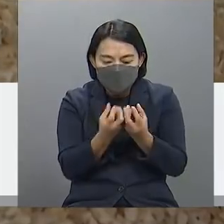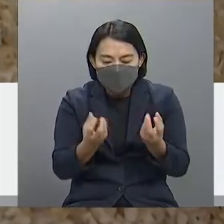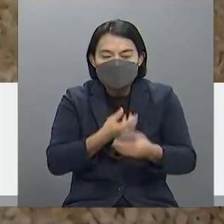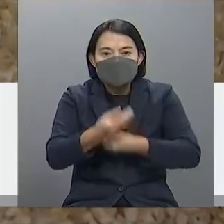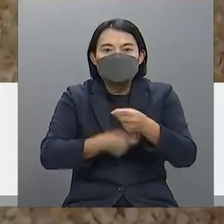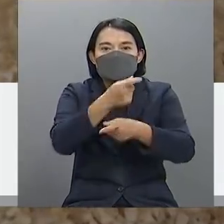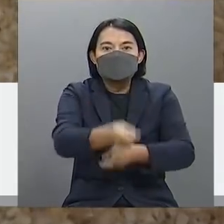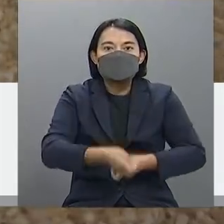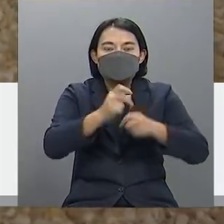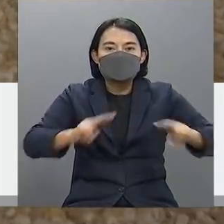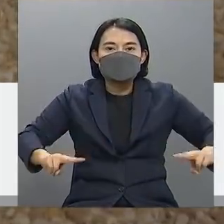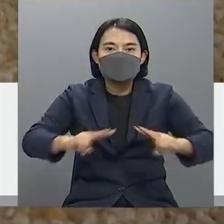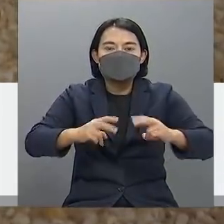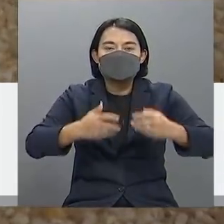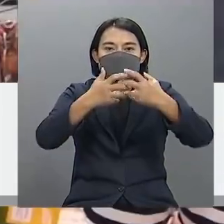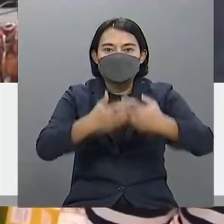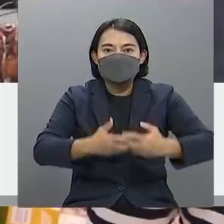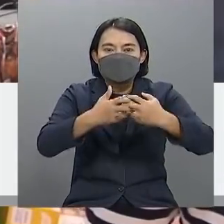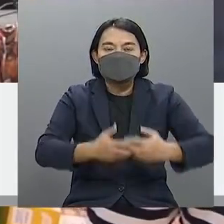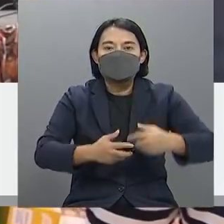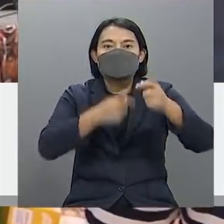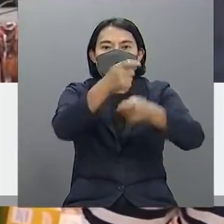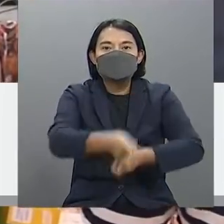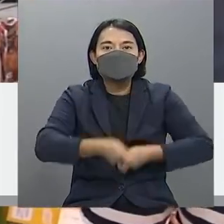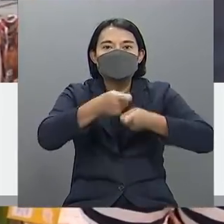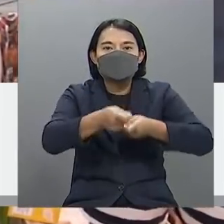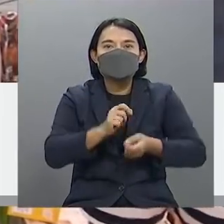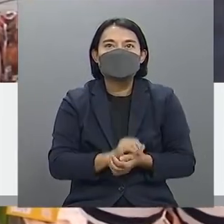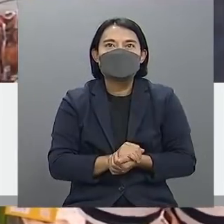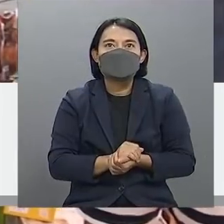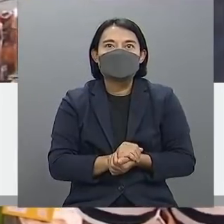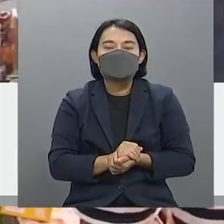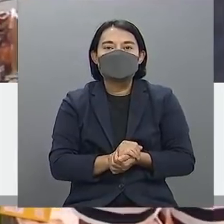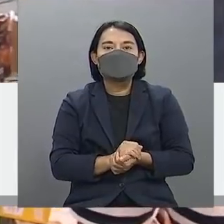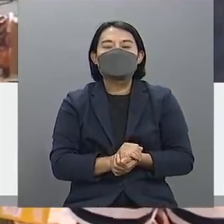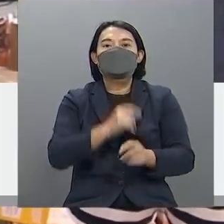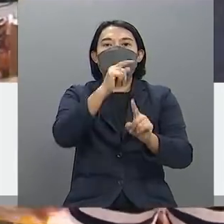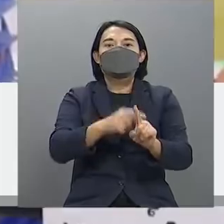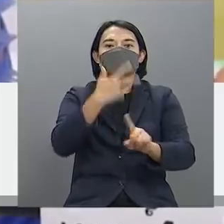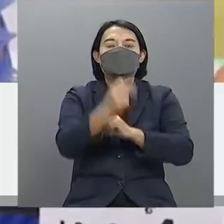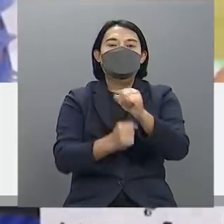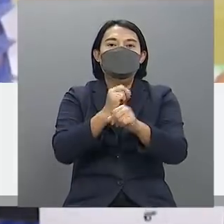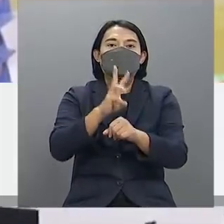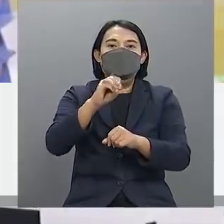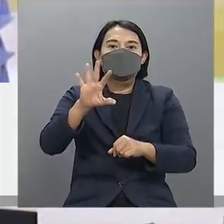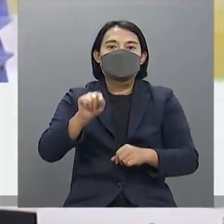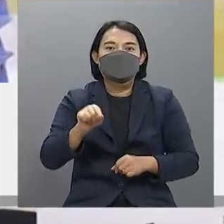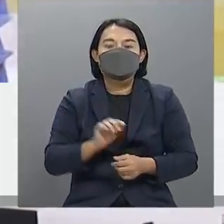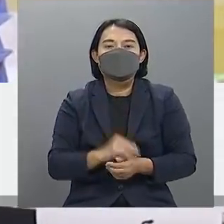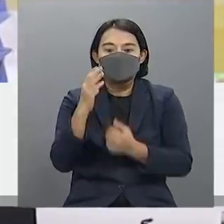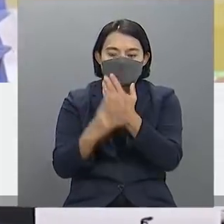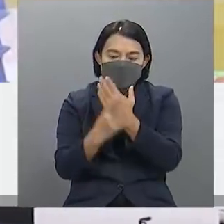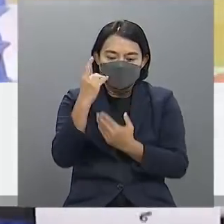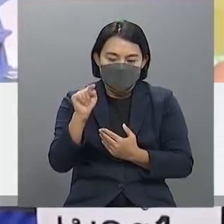ษตรและสหกรณ์รายงานมาแล้วมีนาคม2565ที่เพิ่งจะผ่านมาแค่สัปดาห์เดียวเนี่ยแหละค่ะแต่ตอน